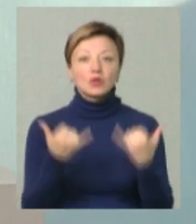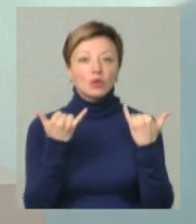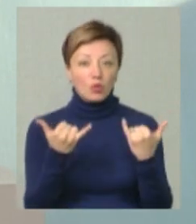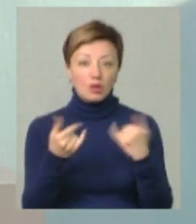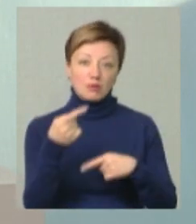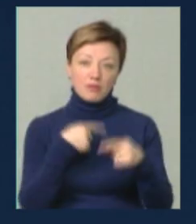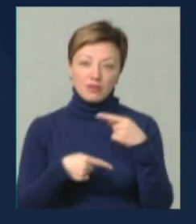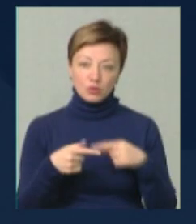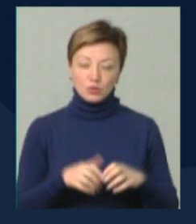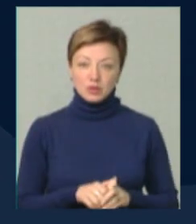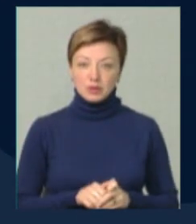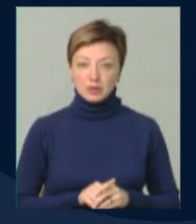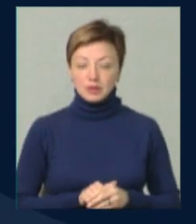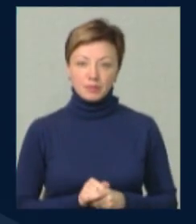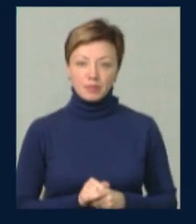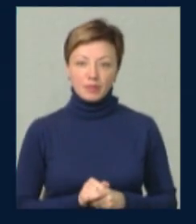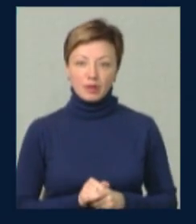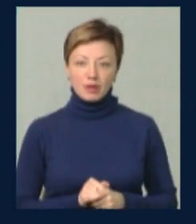вони повернулись. Нами